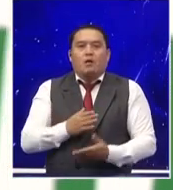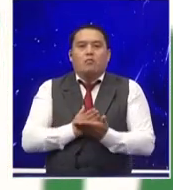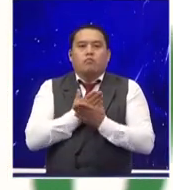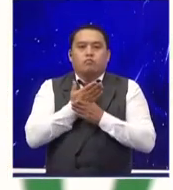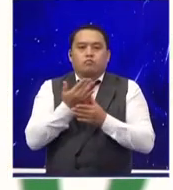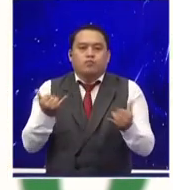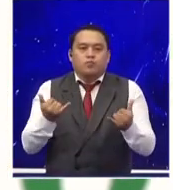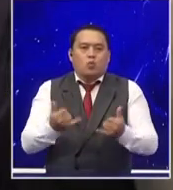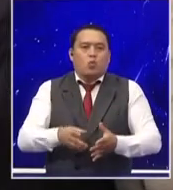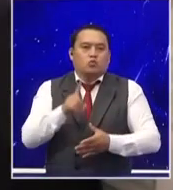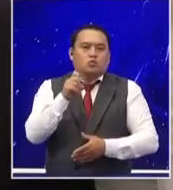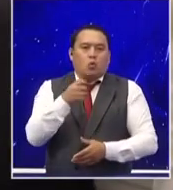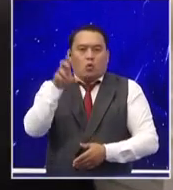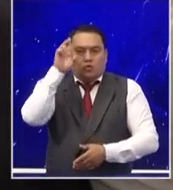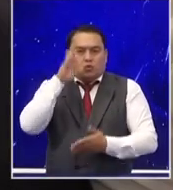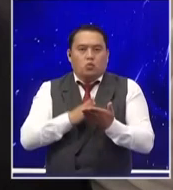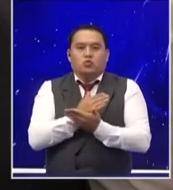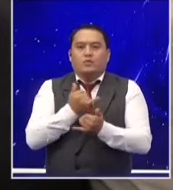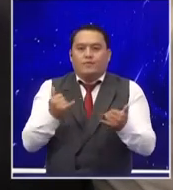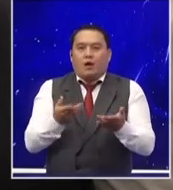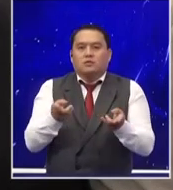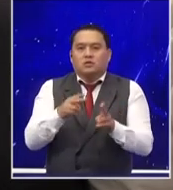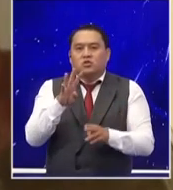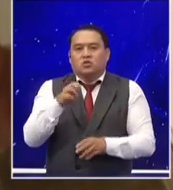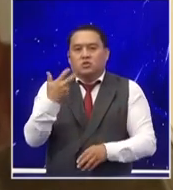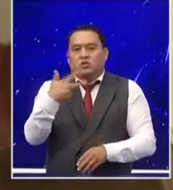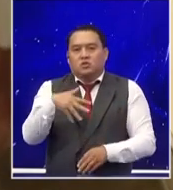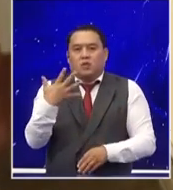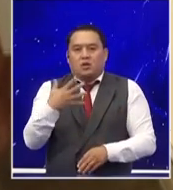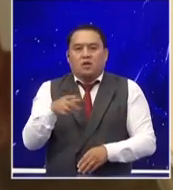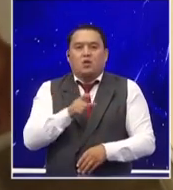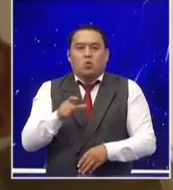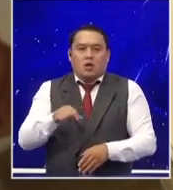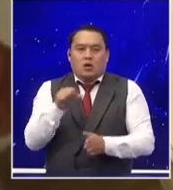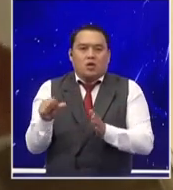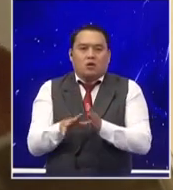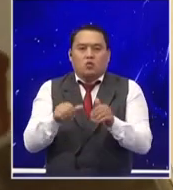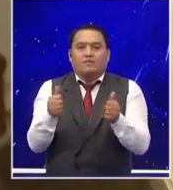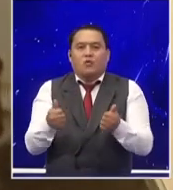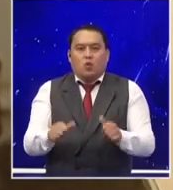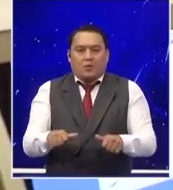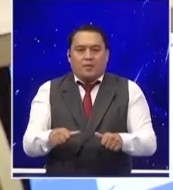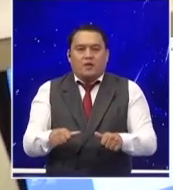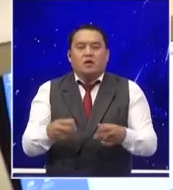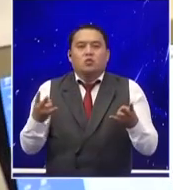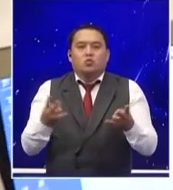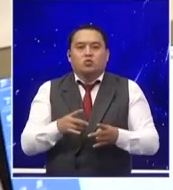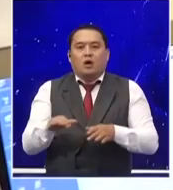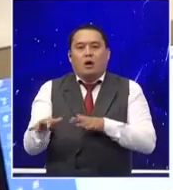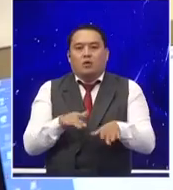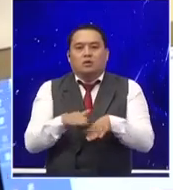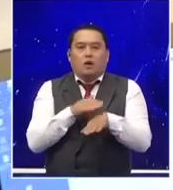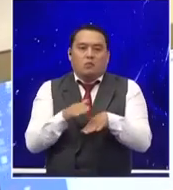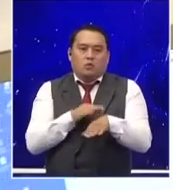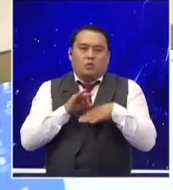оказывают больше ста видов государственных услуг остальные 435 доступны гражданам в электронном варианте стоит отметить акция